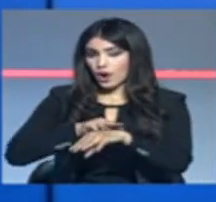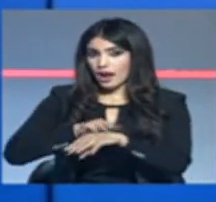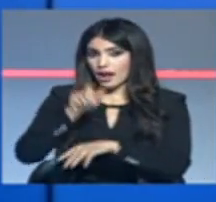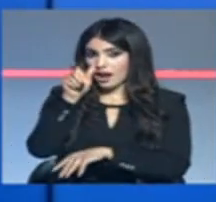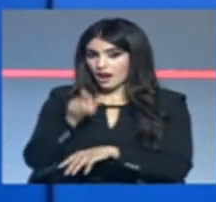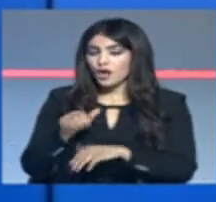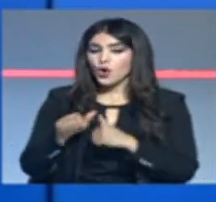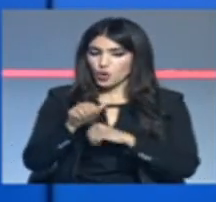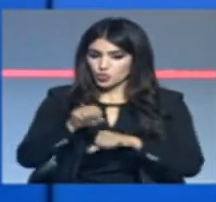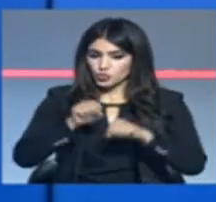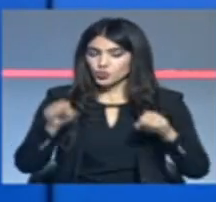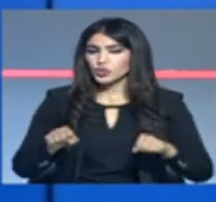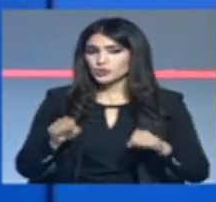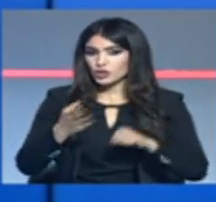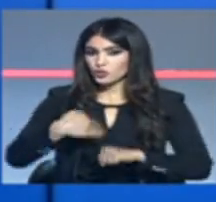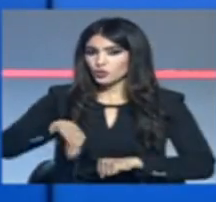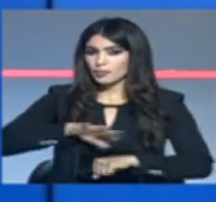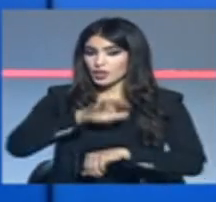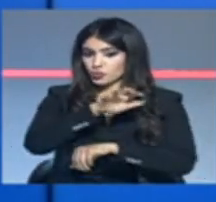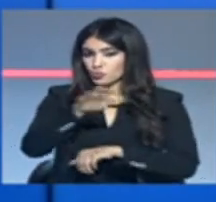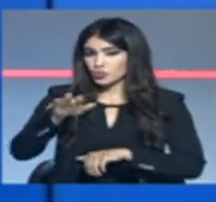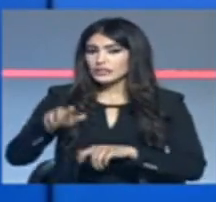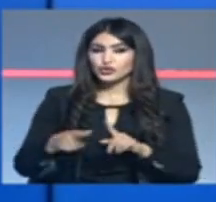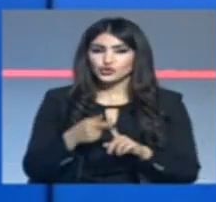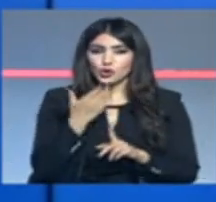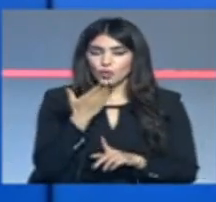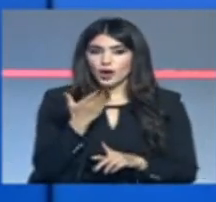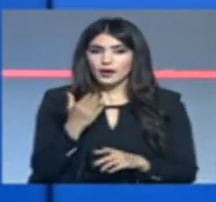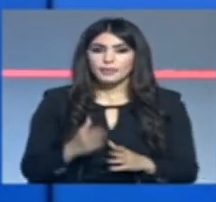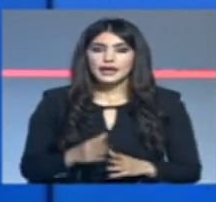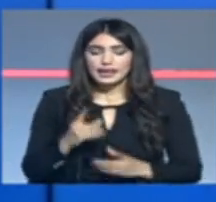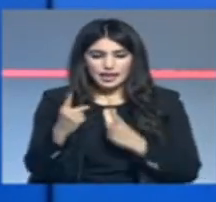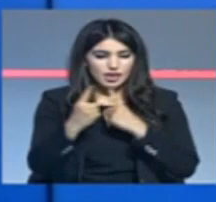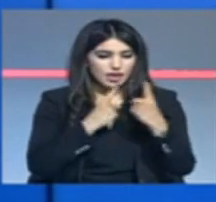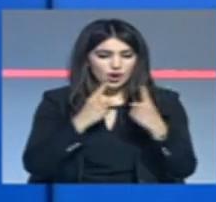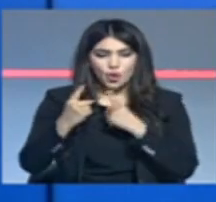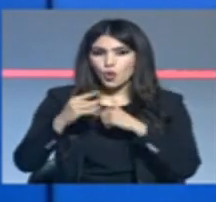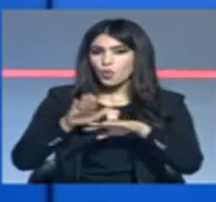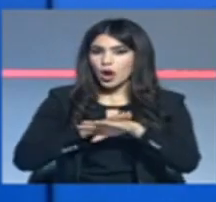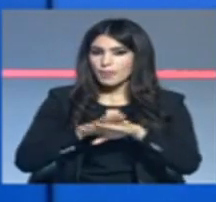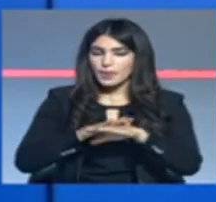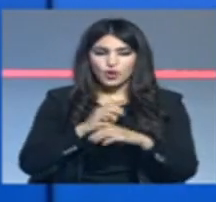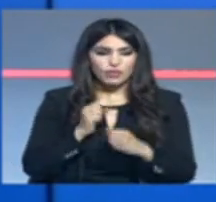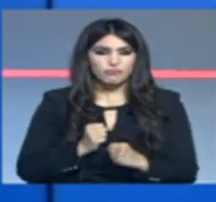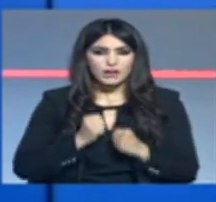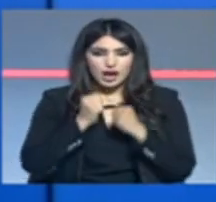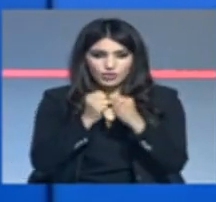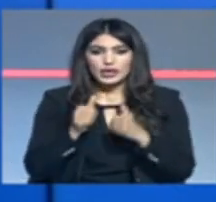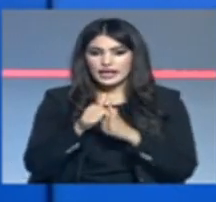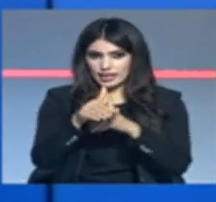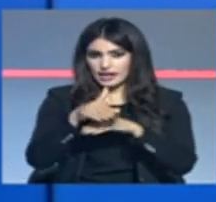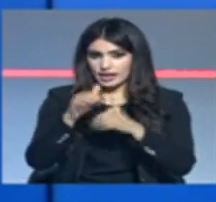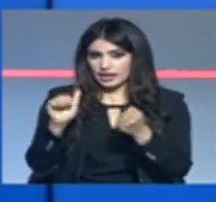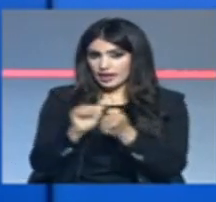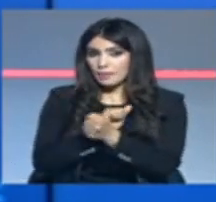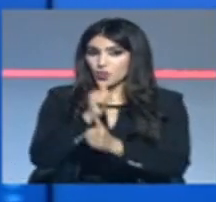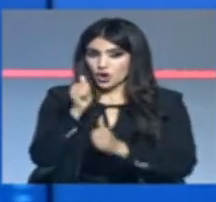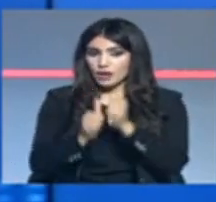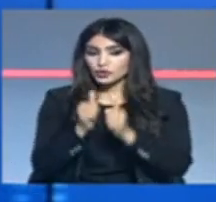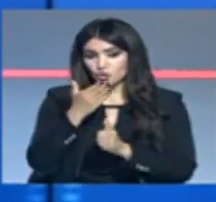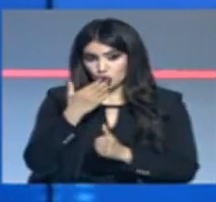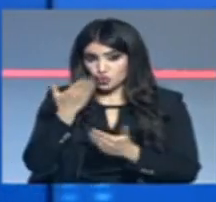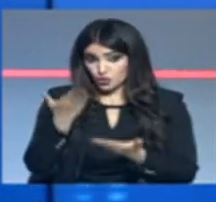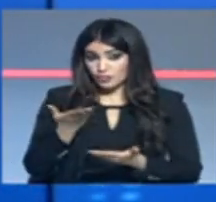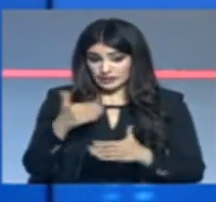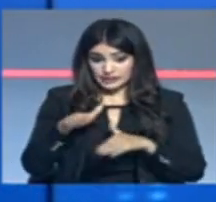الحقيقة السلطات الجهوية كان معناتها تشاور كبير وحاولنا يعديوا الامتحانات. اليوم تعدى لباس. فما